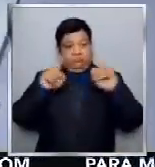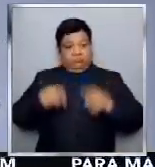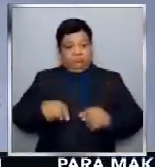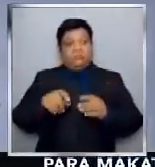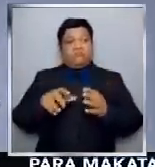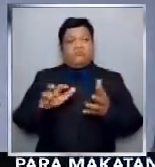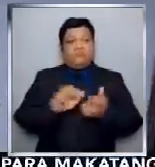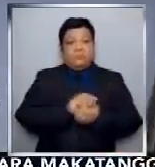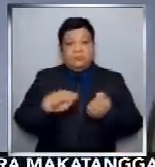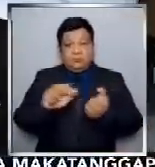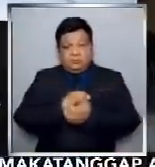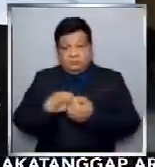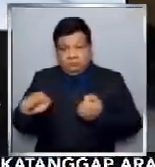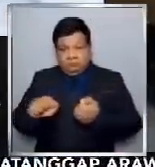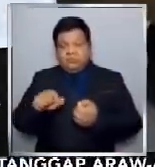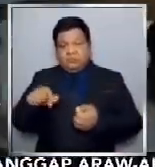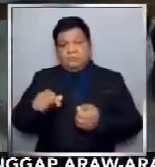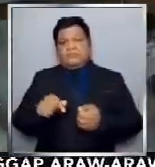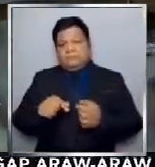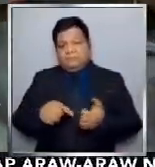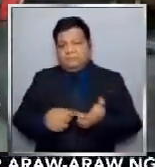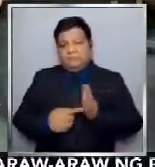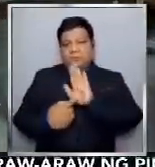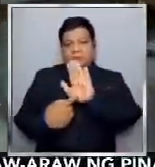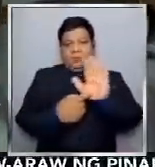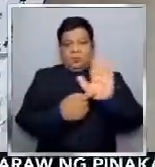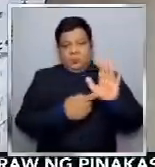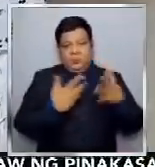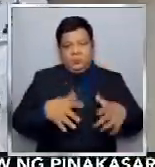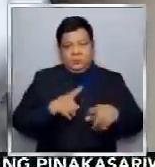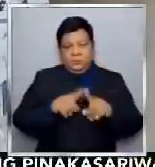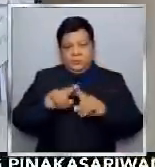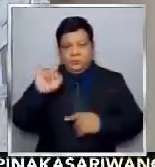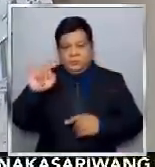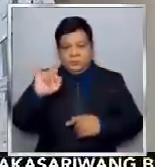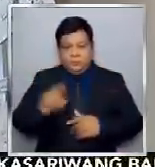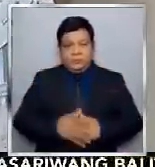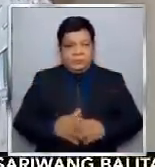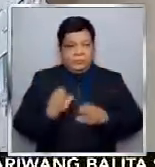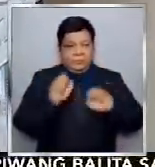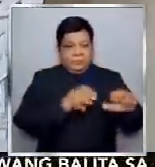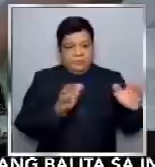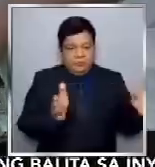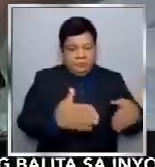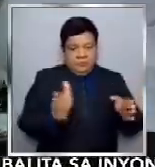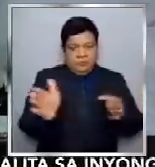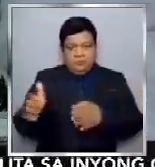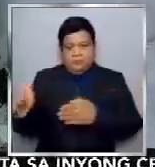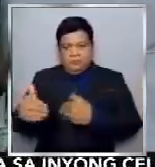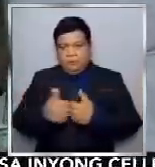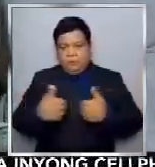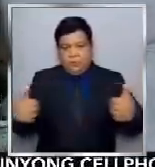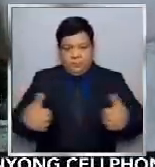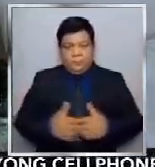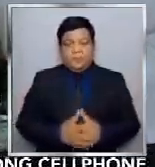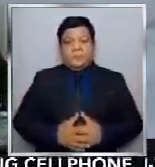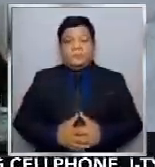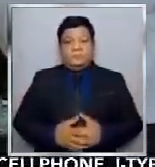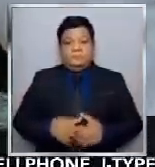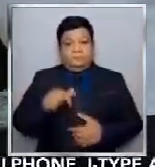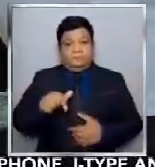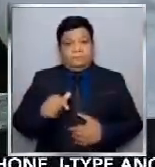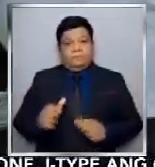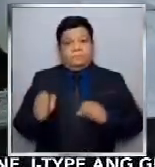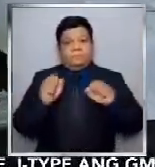3 piraso ang mga balota at nilagay sa magkakahiwalay na basurahan para hindi na mapagdikit-dikit ulit. Diretso na raw ito sa paper mail